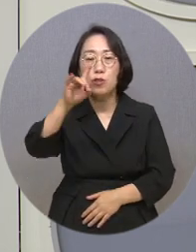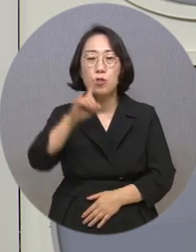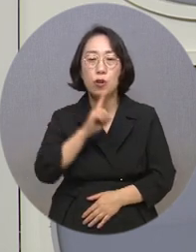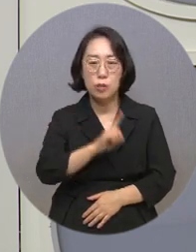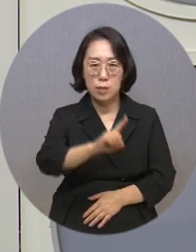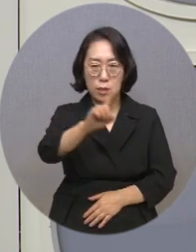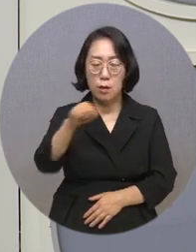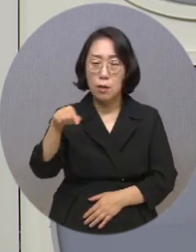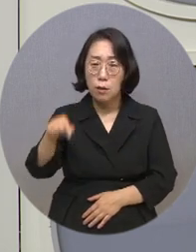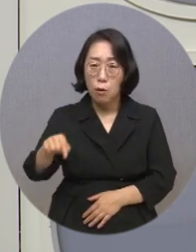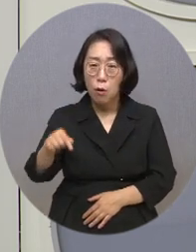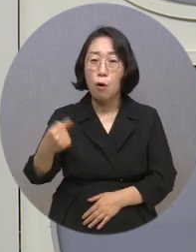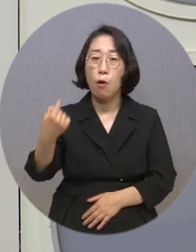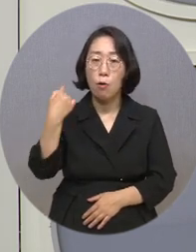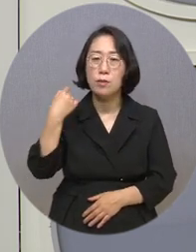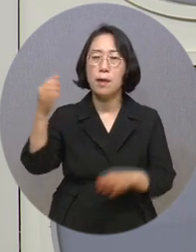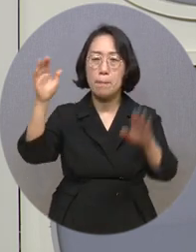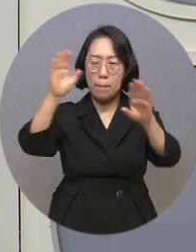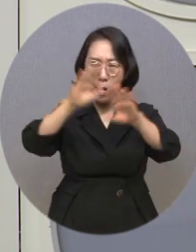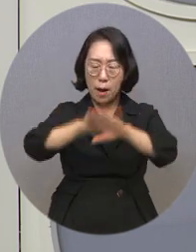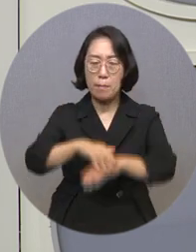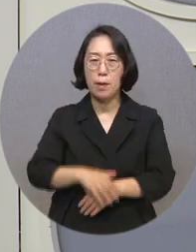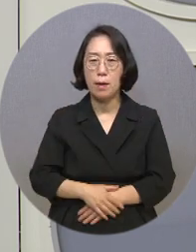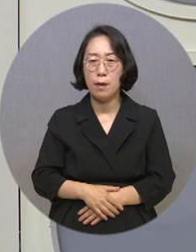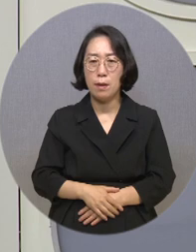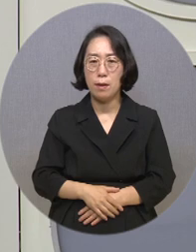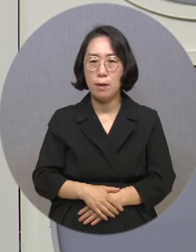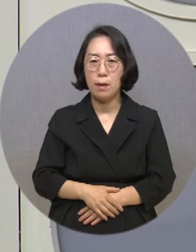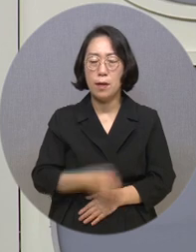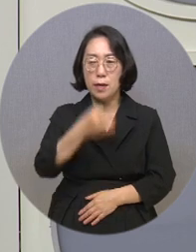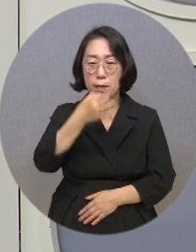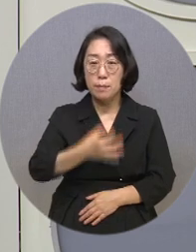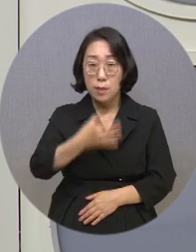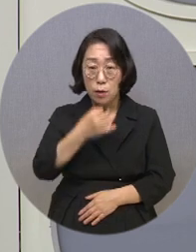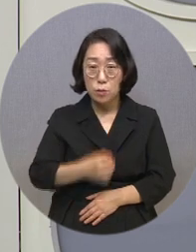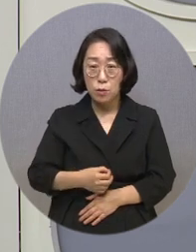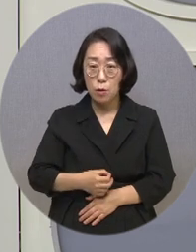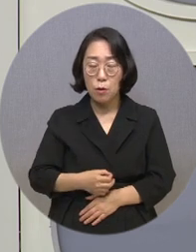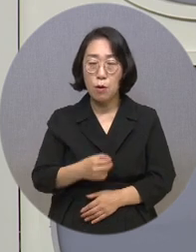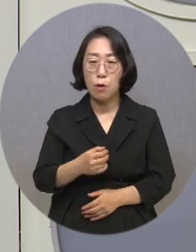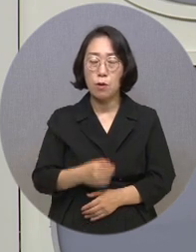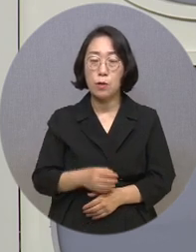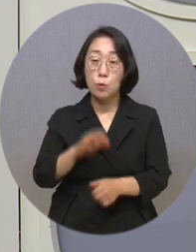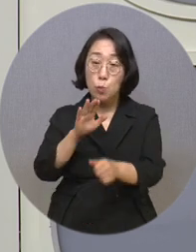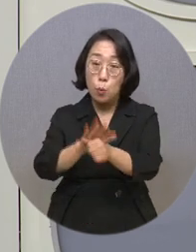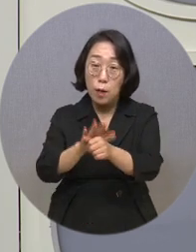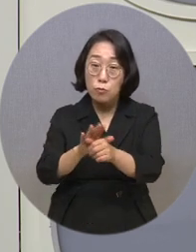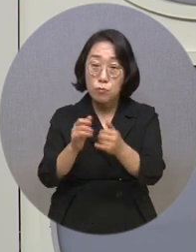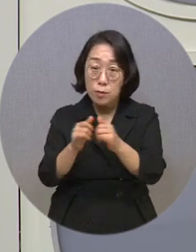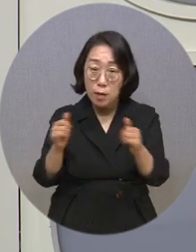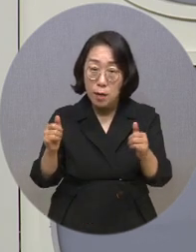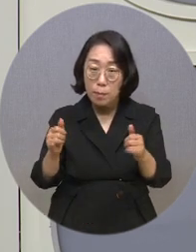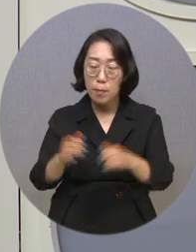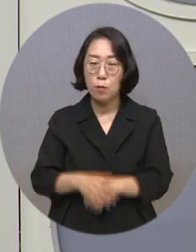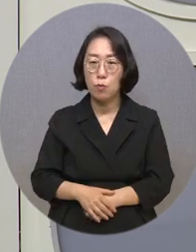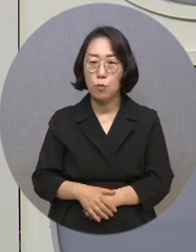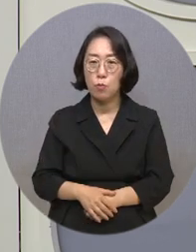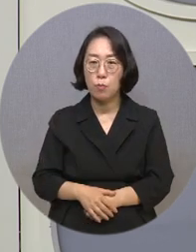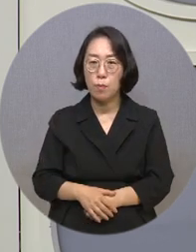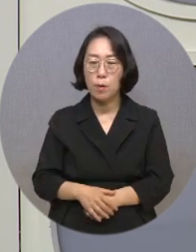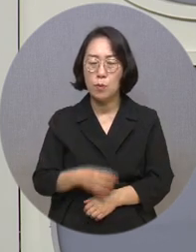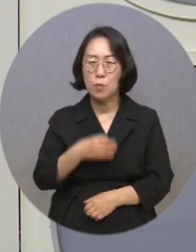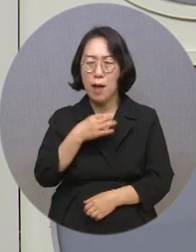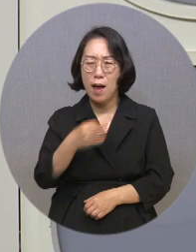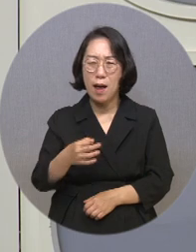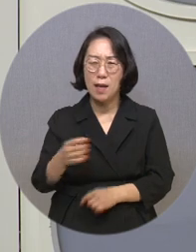이 어르신이 어젯밤에 하도 힘들게 하니까 선생님하고 좀 다퉜나 본데, 뭐 선생님이 때린 것도 아니고